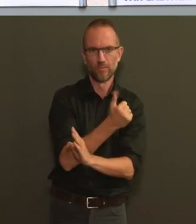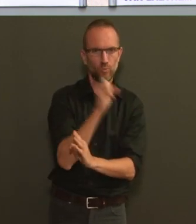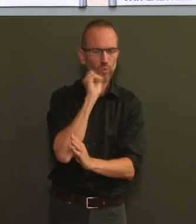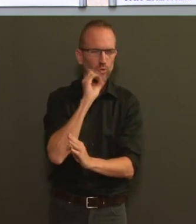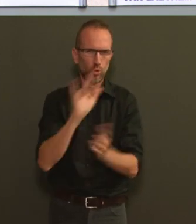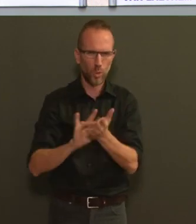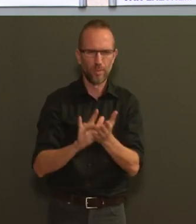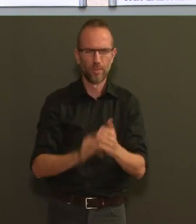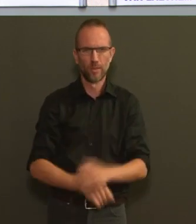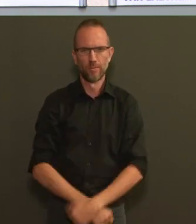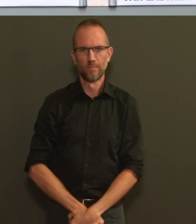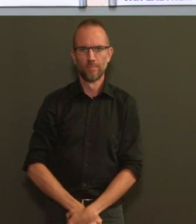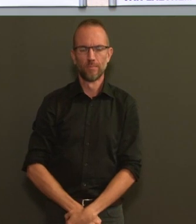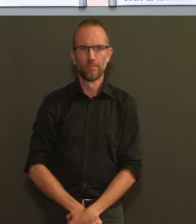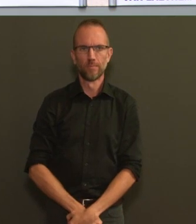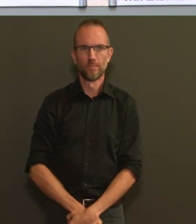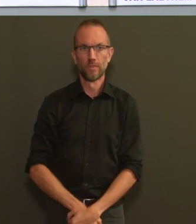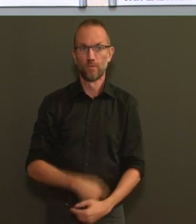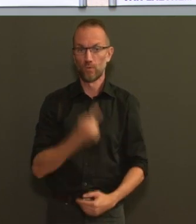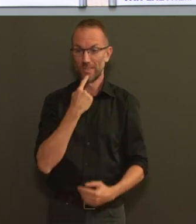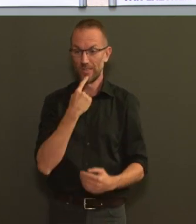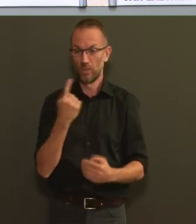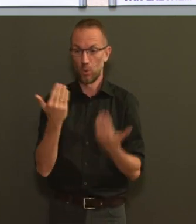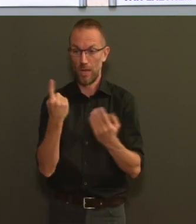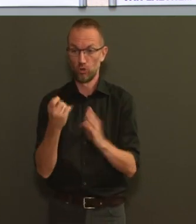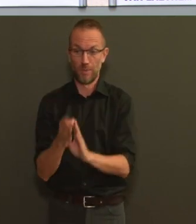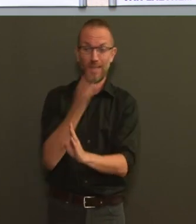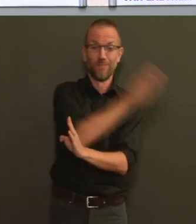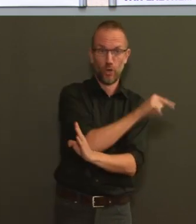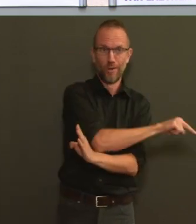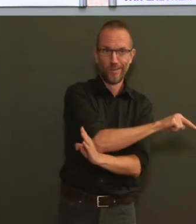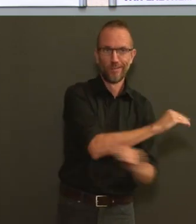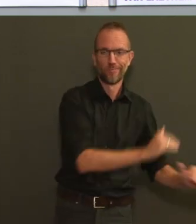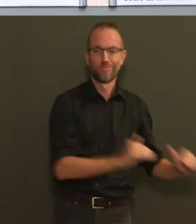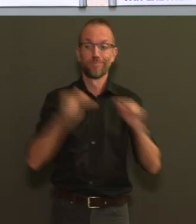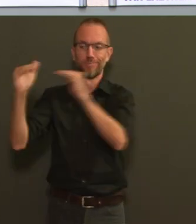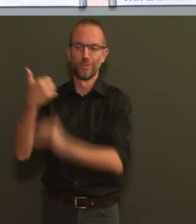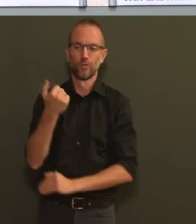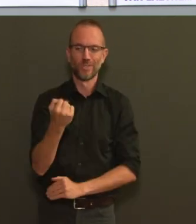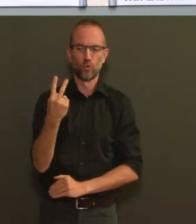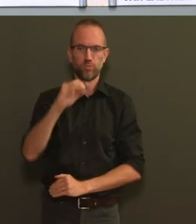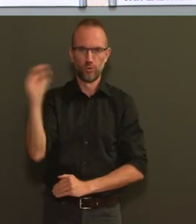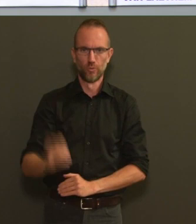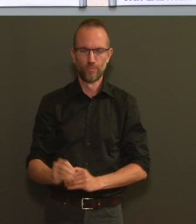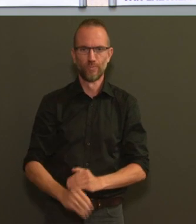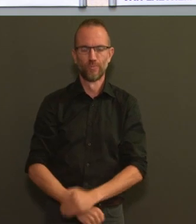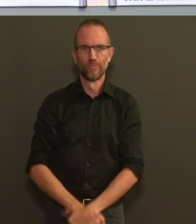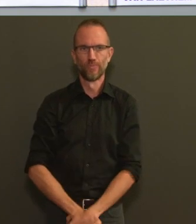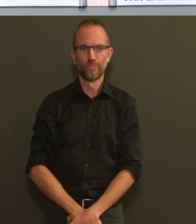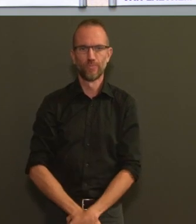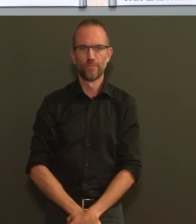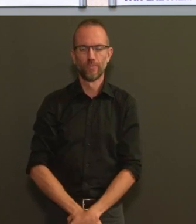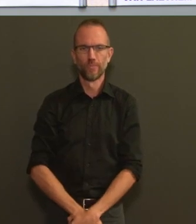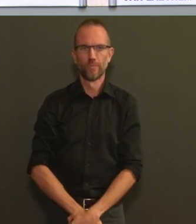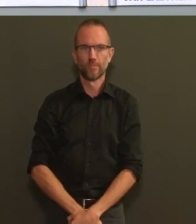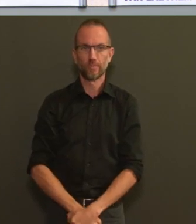Nous sommes ici devant une augmentation de 62%, à peine moindre que celle qu'on a pour le nombre de nouveaux cas. Et ici, nous avons un